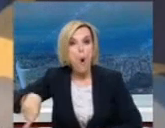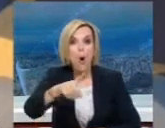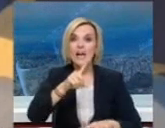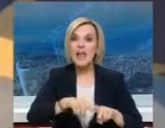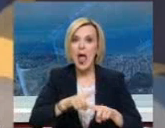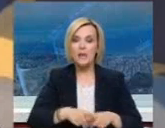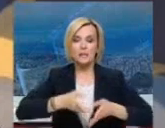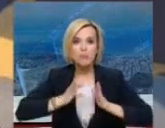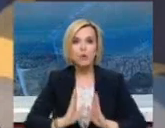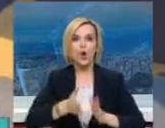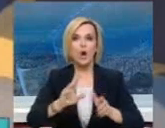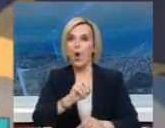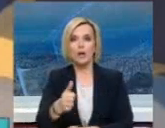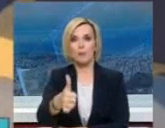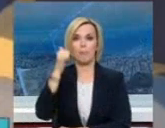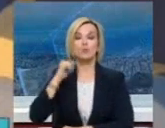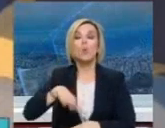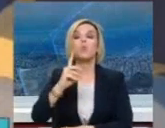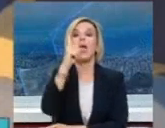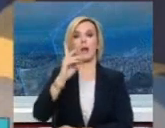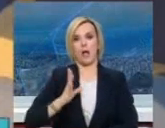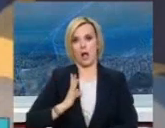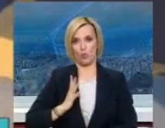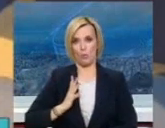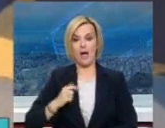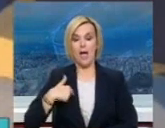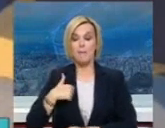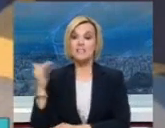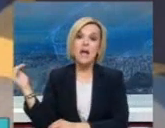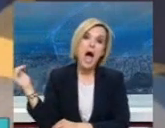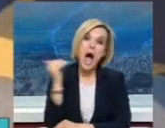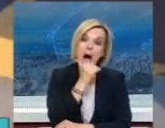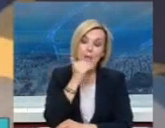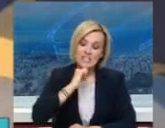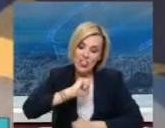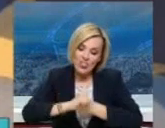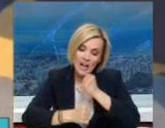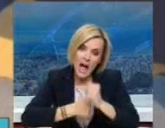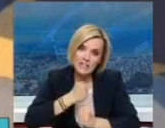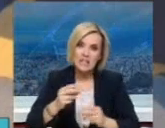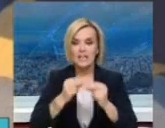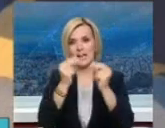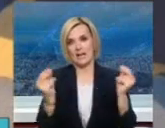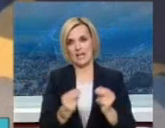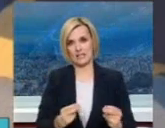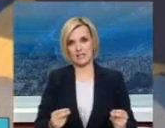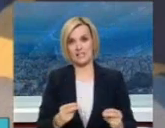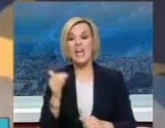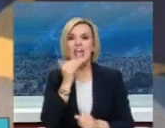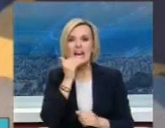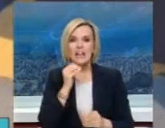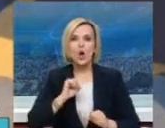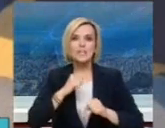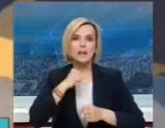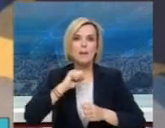πίσω. Οι προσαρμογές μας χαρακτηρίζονται από άμεσες και δραστικές λύσεις, από παρεμβάσεις γρήγορες